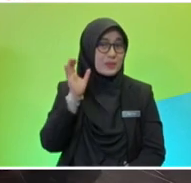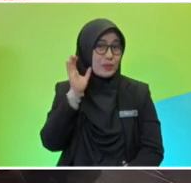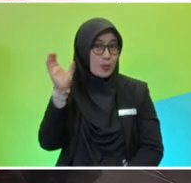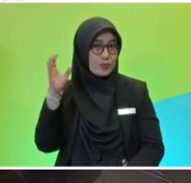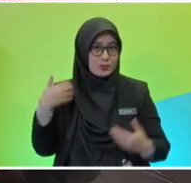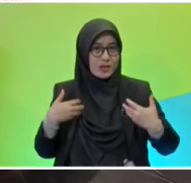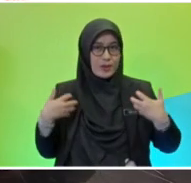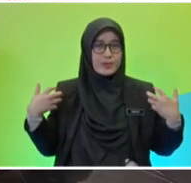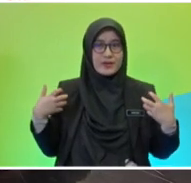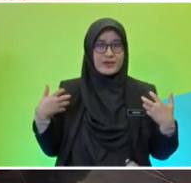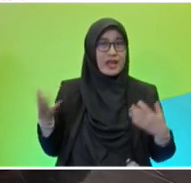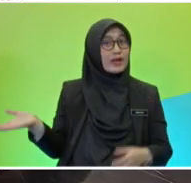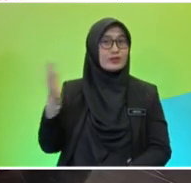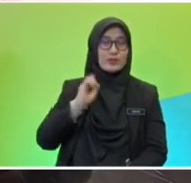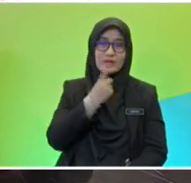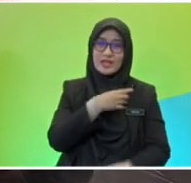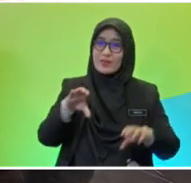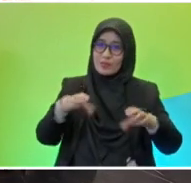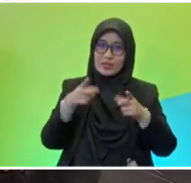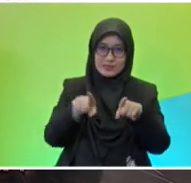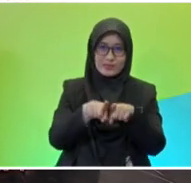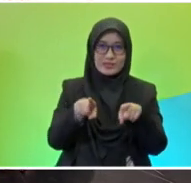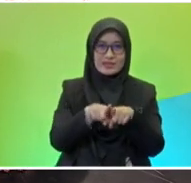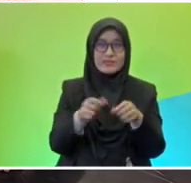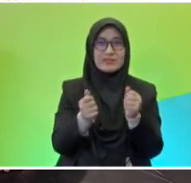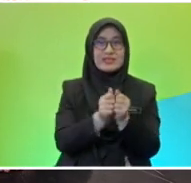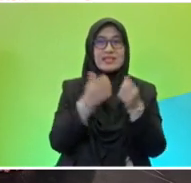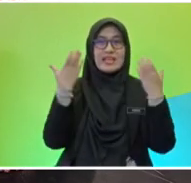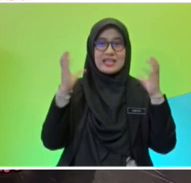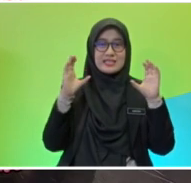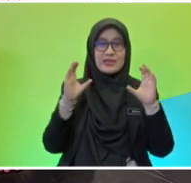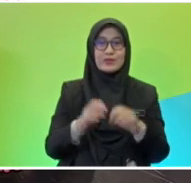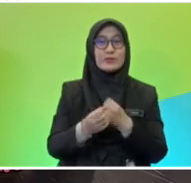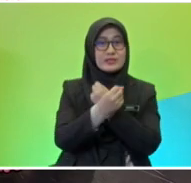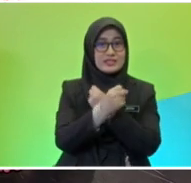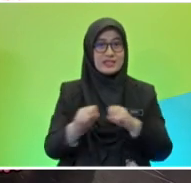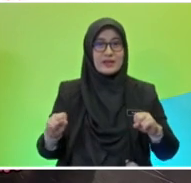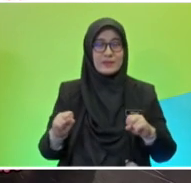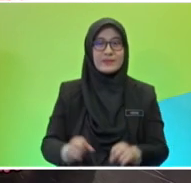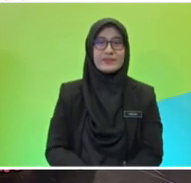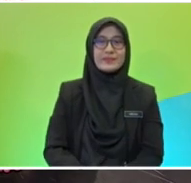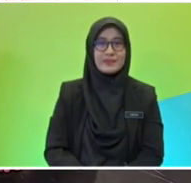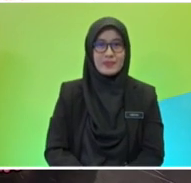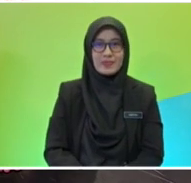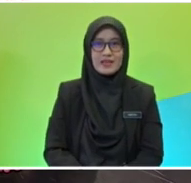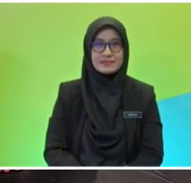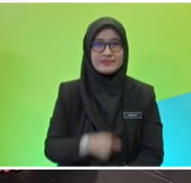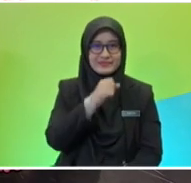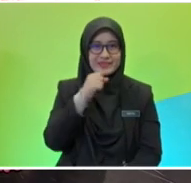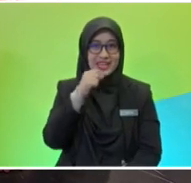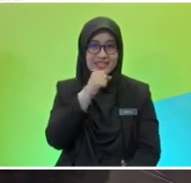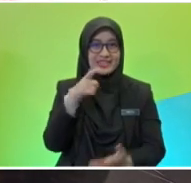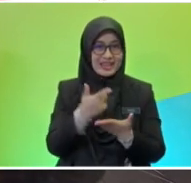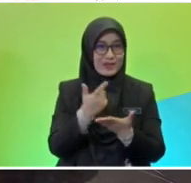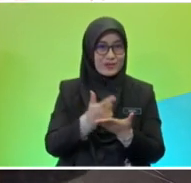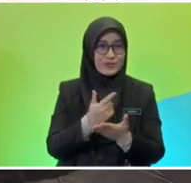Okey. Mari kita buat murid-murid di luar sana. Buat sama-sama dengan cikgu. Sedia? Sedia, cikgu. Kita nyanyi sama-sama.